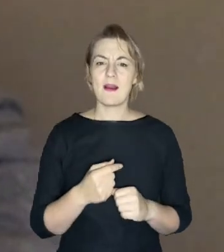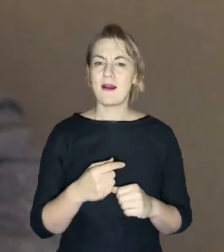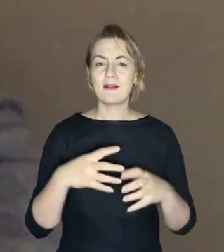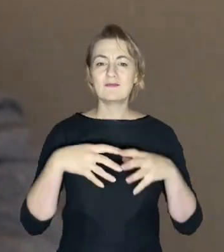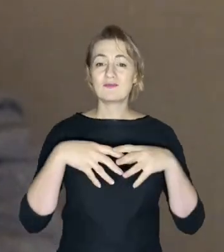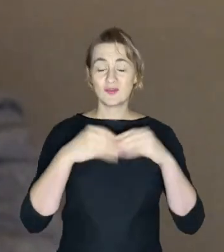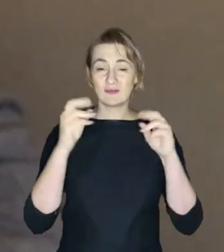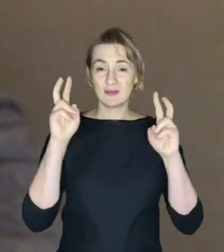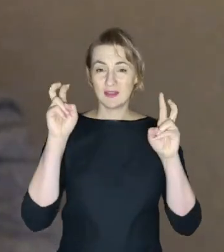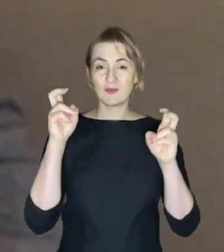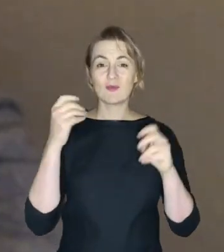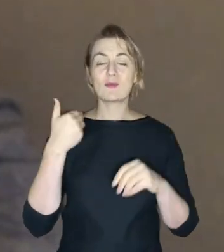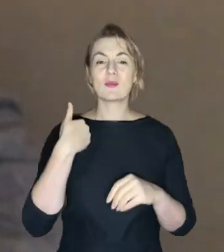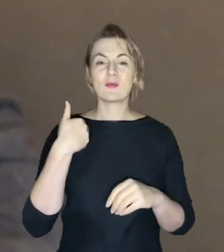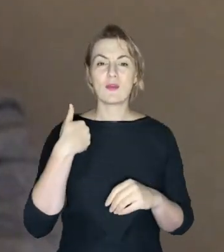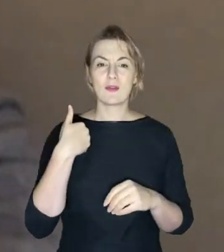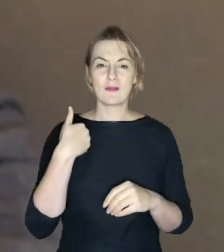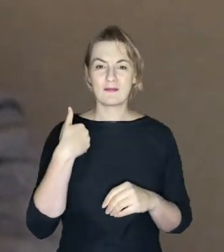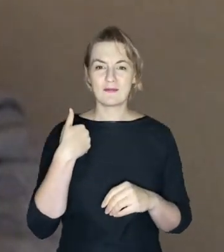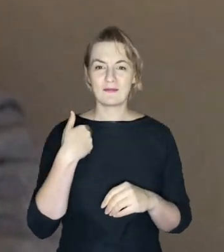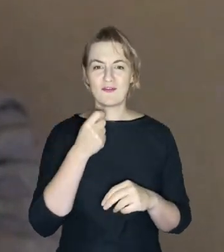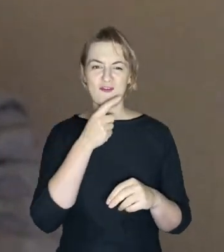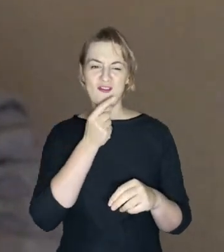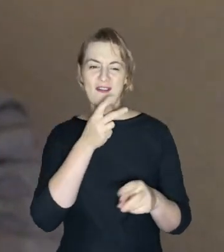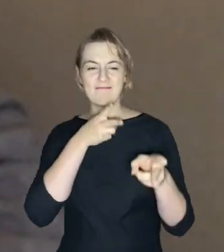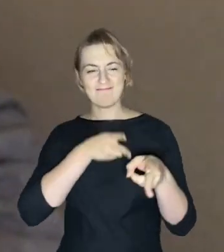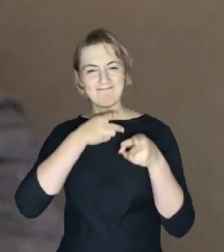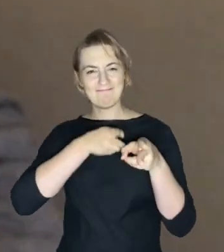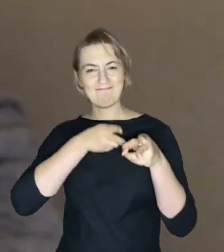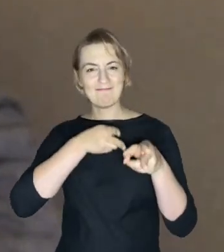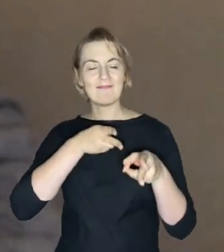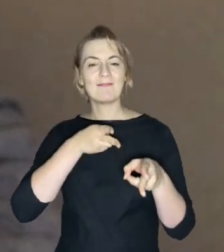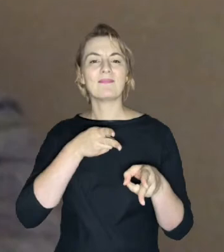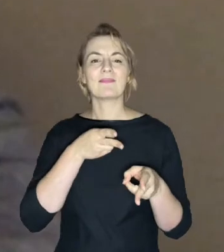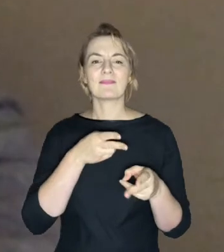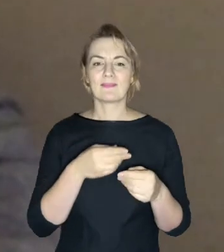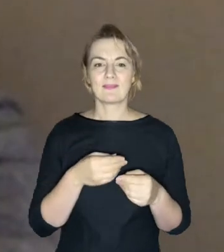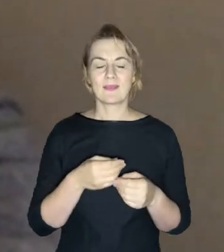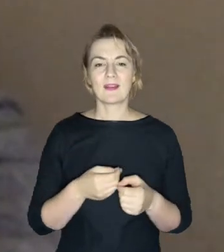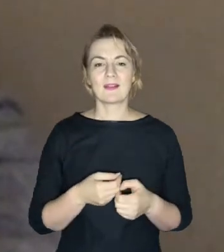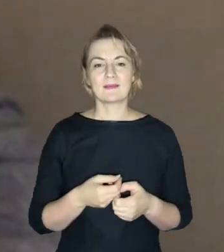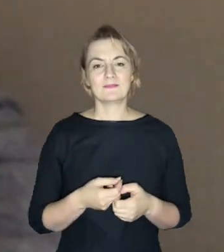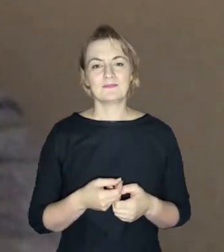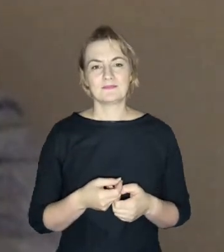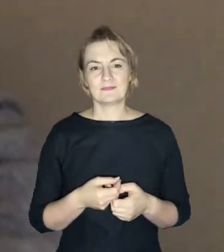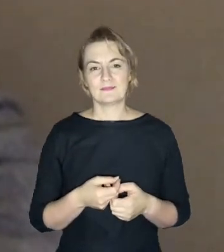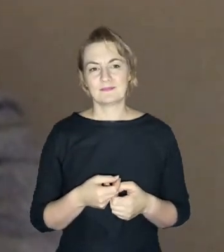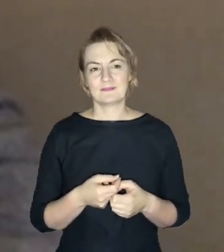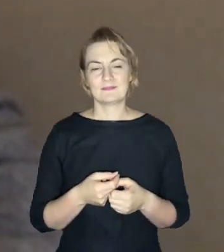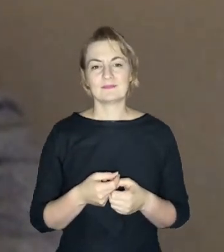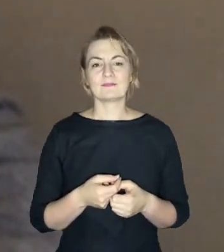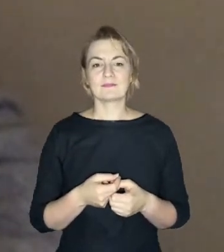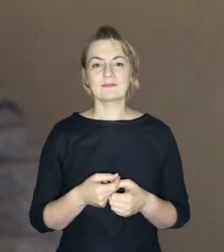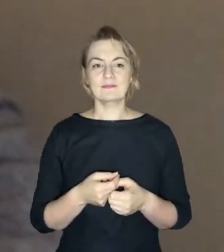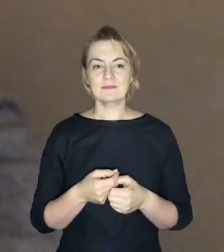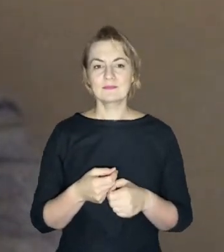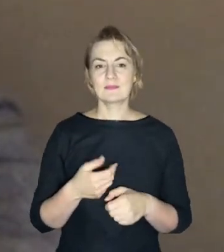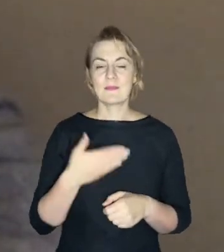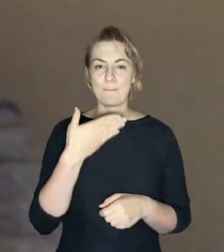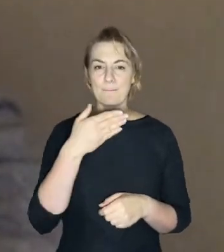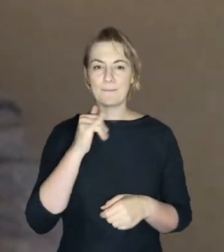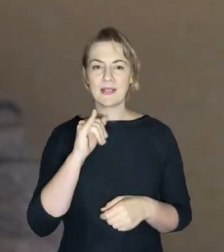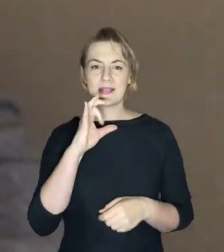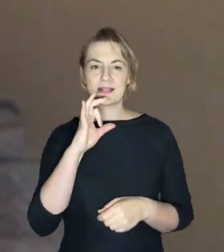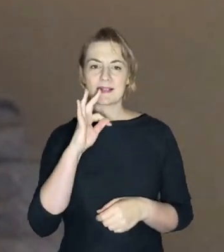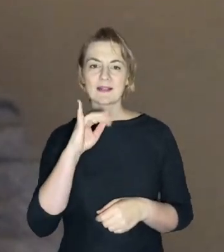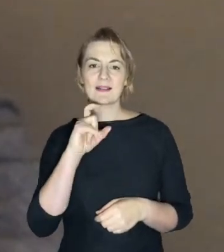pierwotny tytuł brzmiał trochę tak prześmiewczo, chociaż może nie do końca prześmiewczo, mistycyzm albo